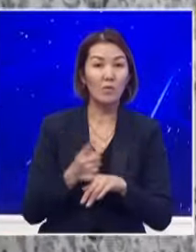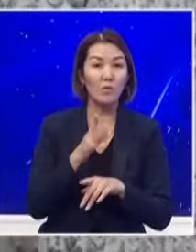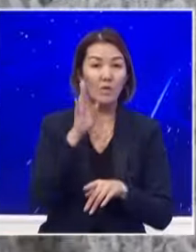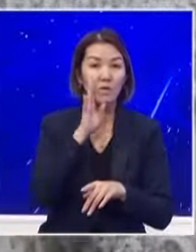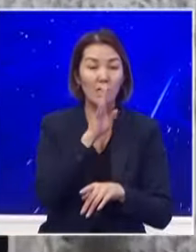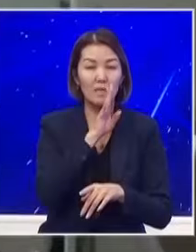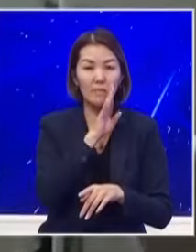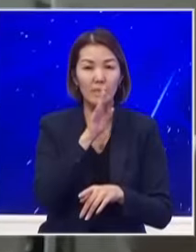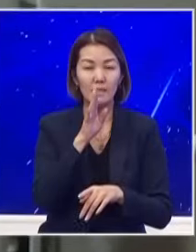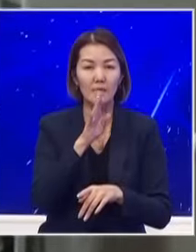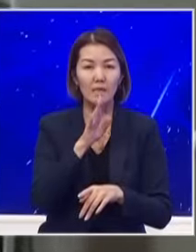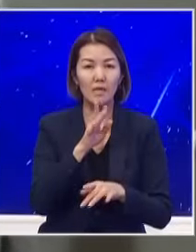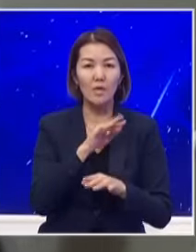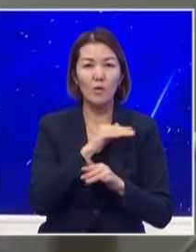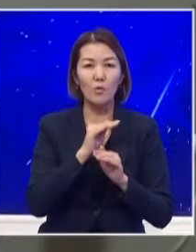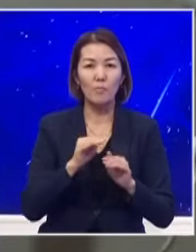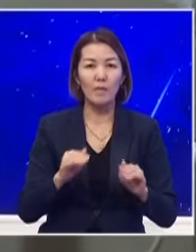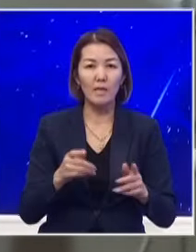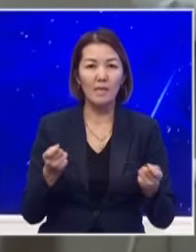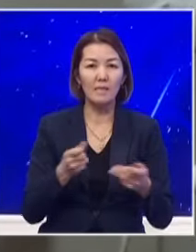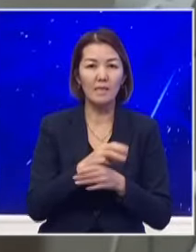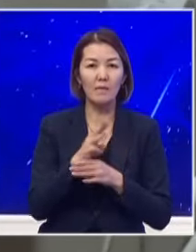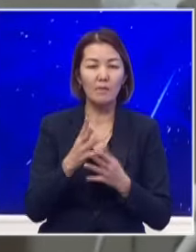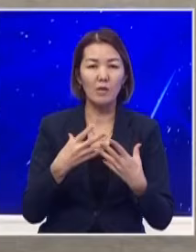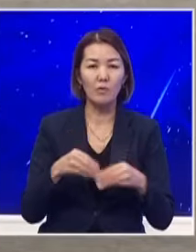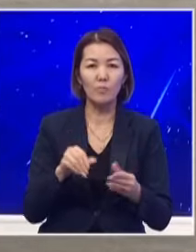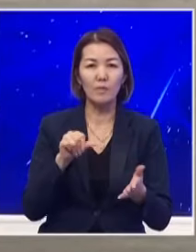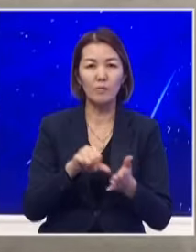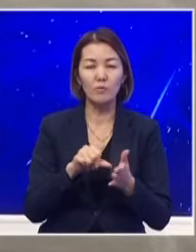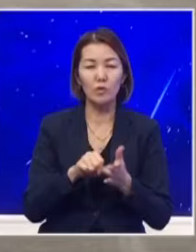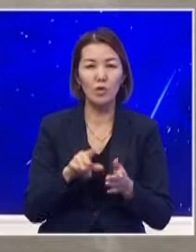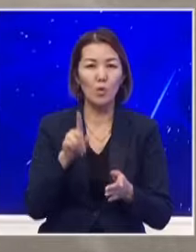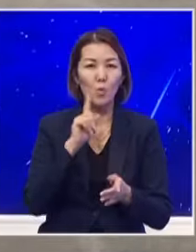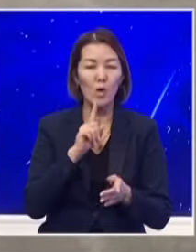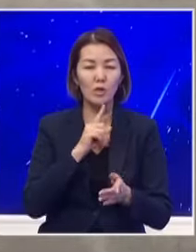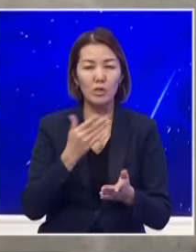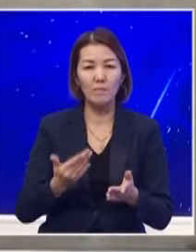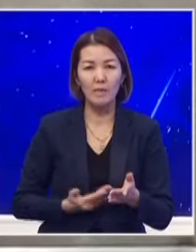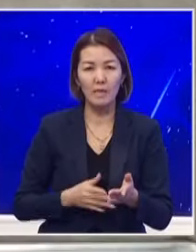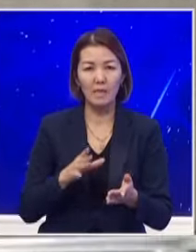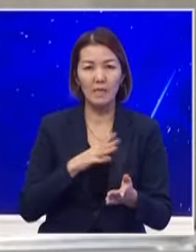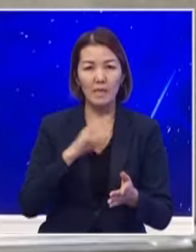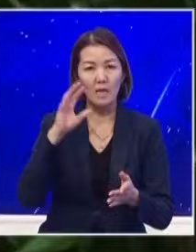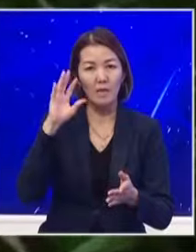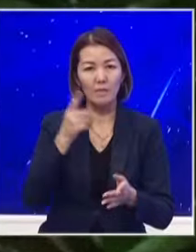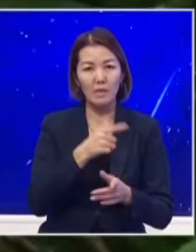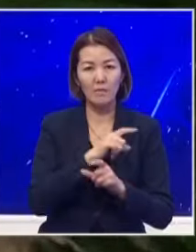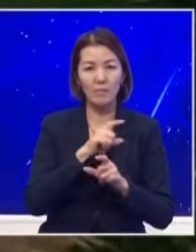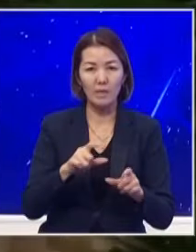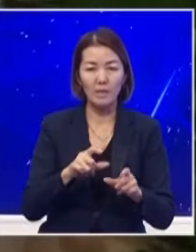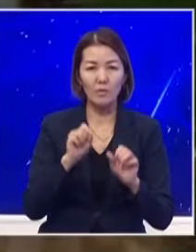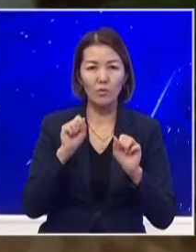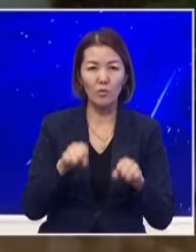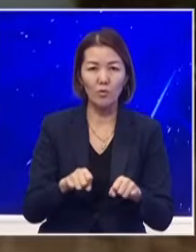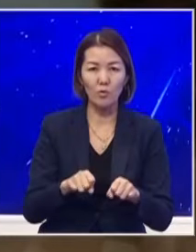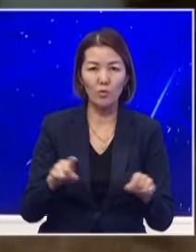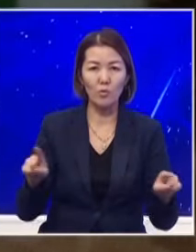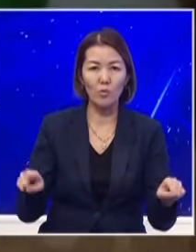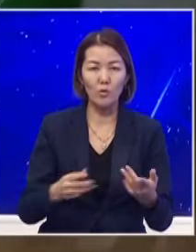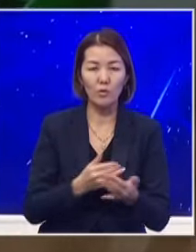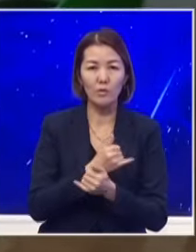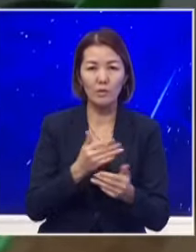аналар, көп балалы және аз қамтылған отбасы мүшелері уақытша мекендейді. Оларға психологиялық, медициналық, құқықтық бейімдеу және оңалту